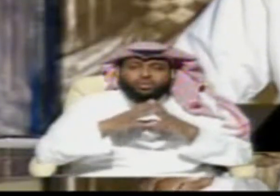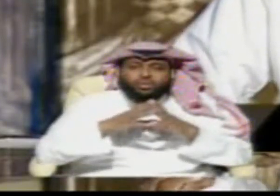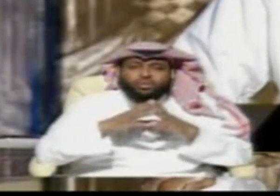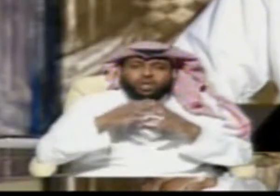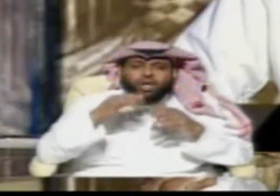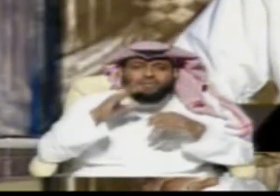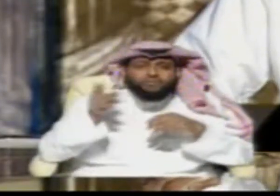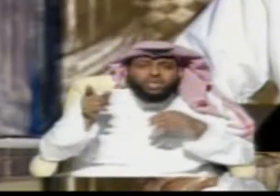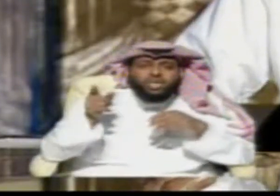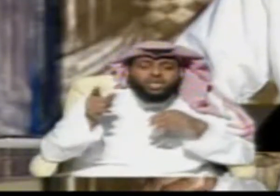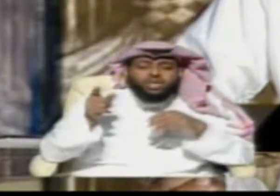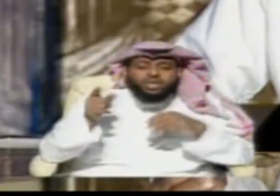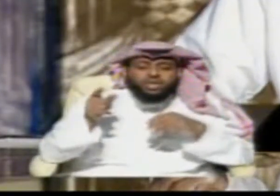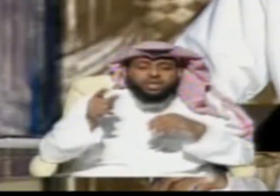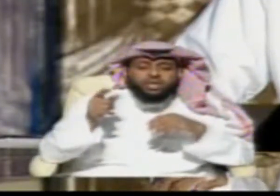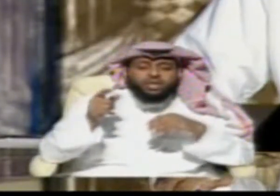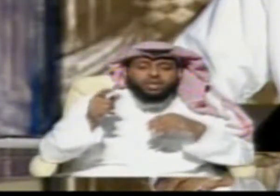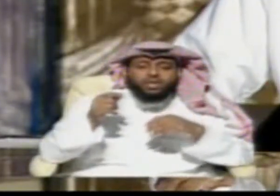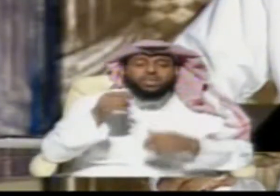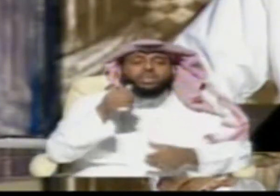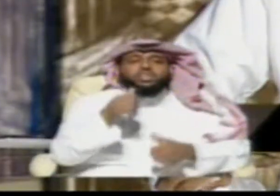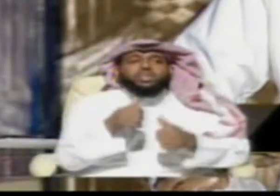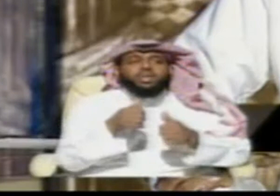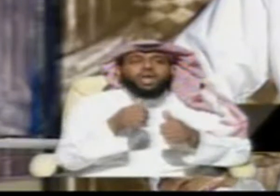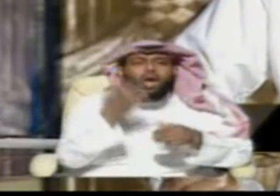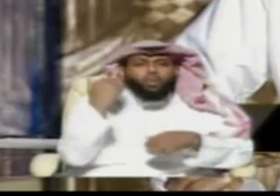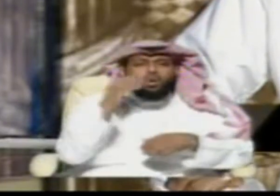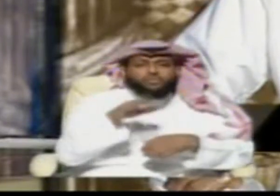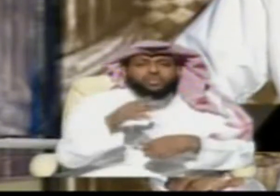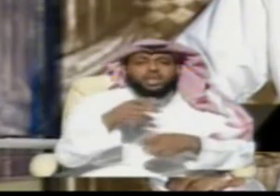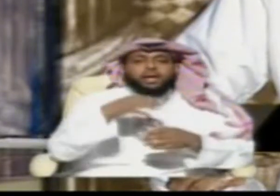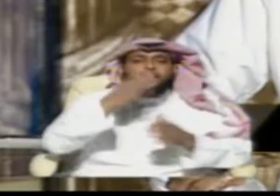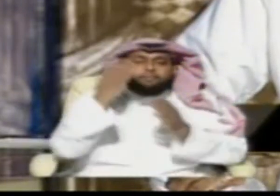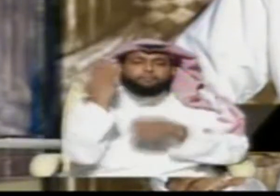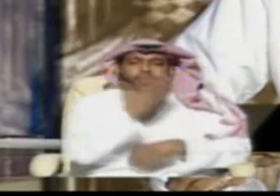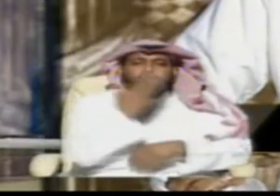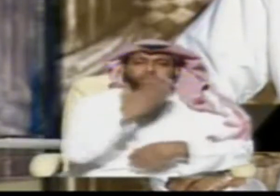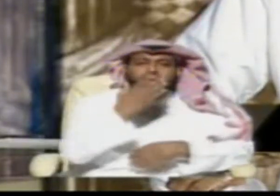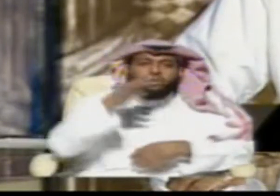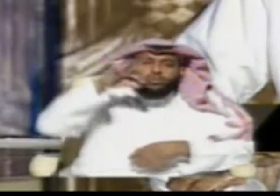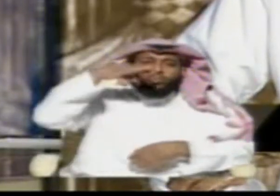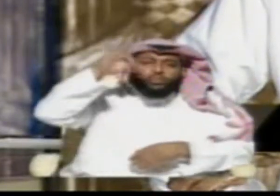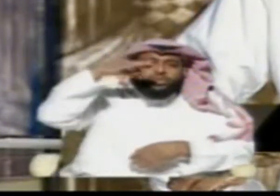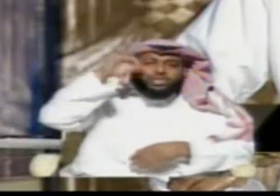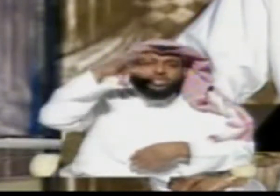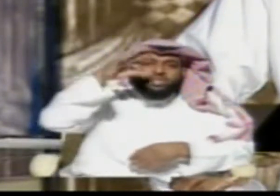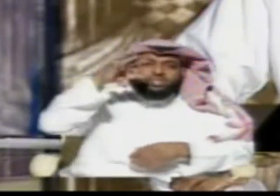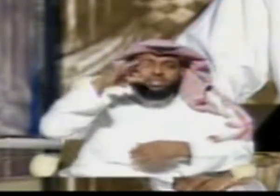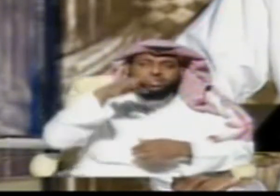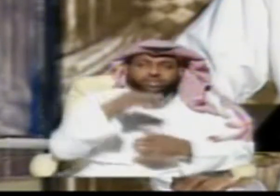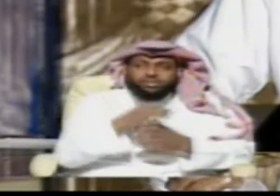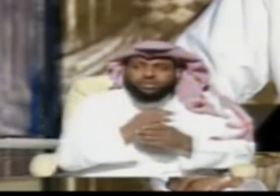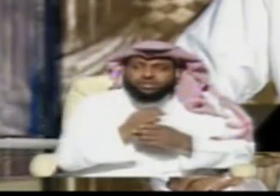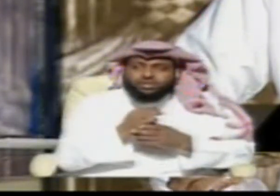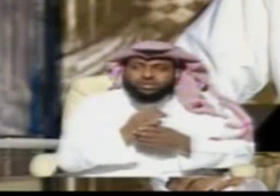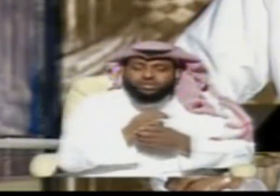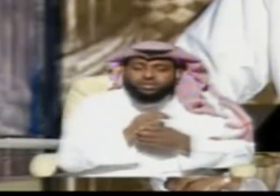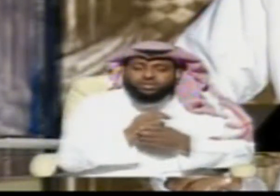ورقة تسجيل غياب الطلاب. أيوة. طاولة صديقي وضعت عن طاولة